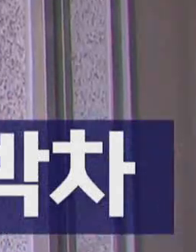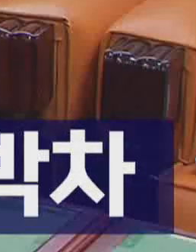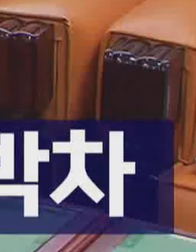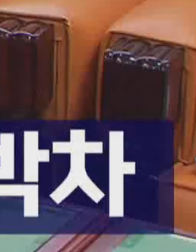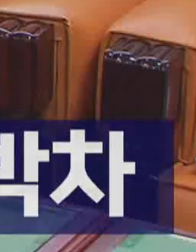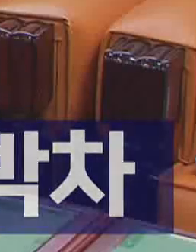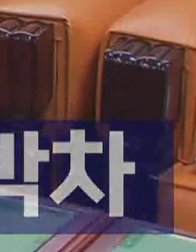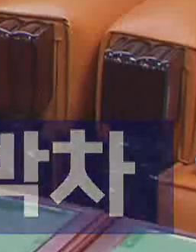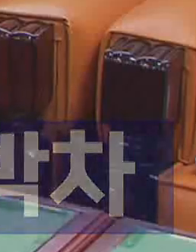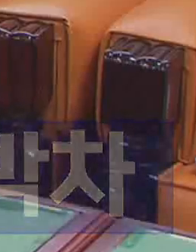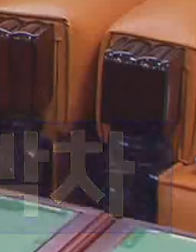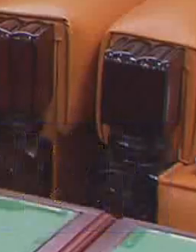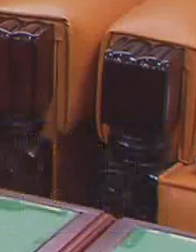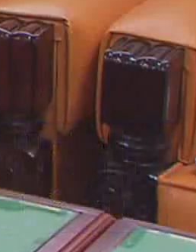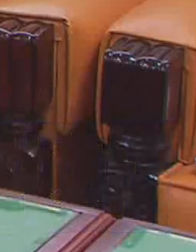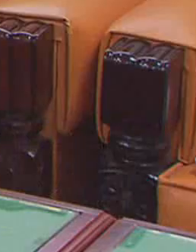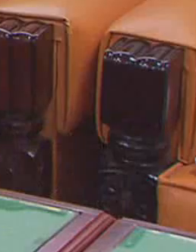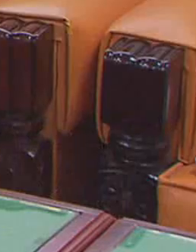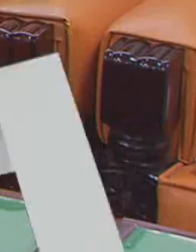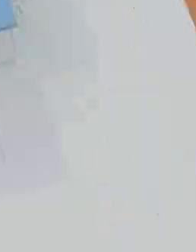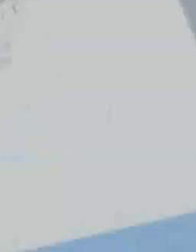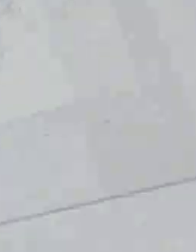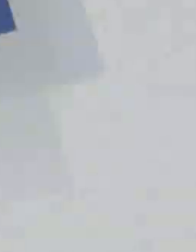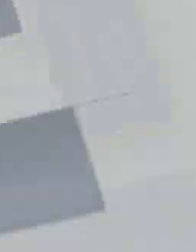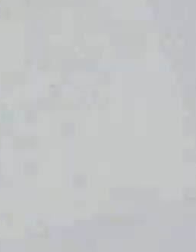시도하며 학교 살리기에 고심하고 있습니다.